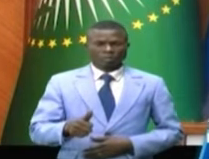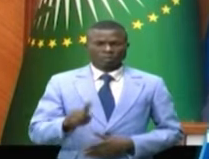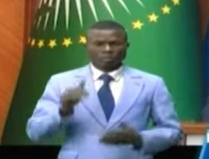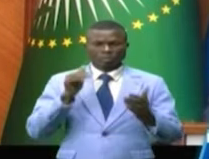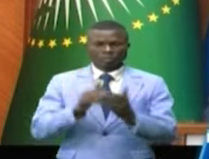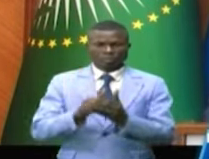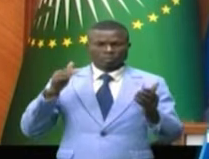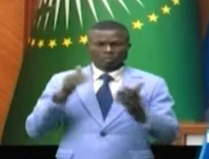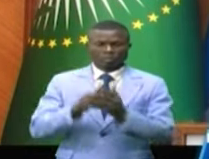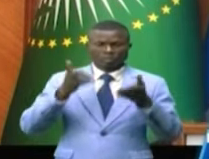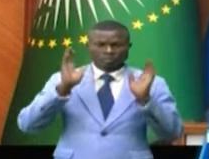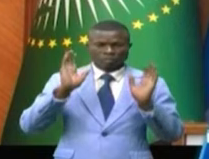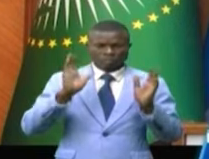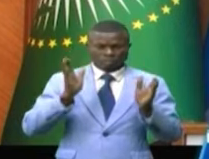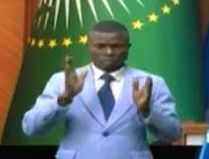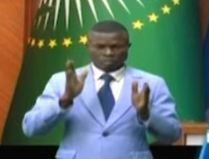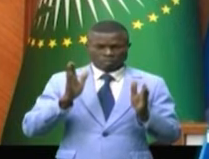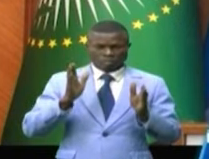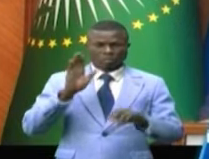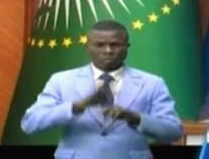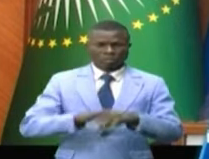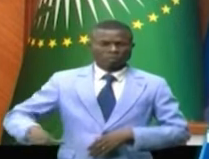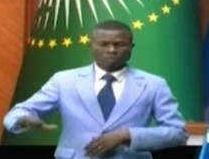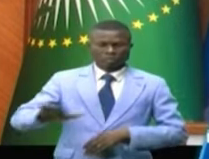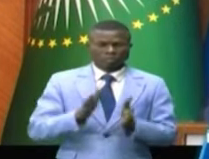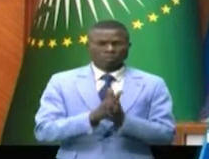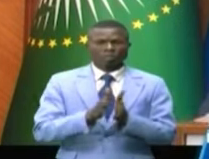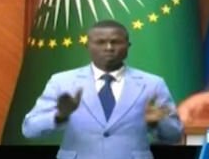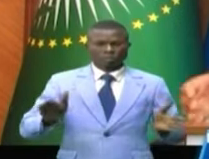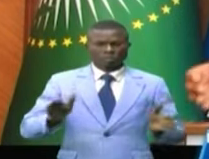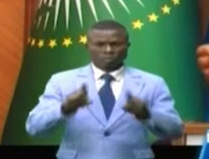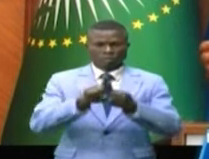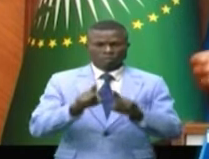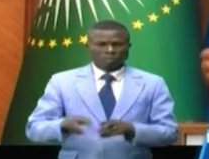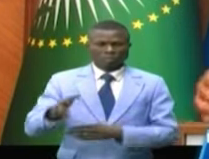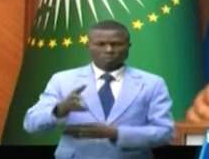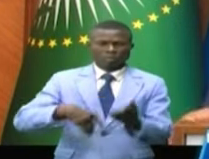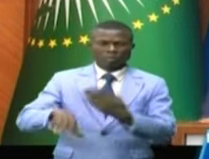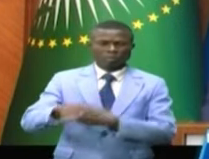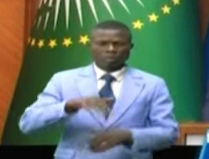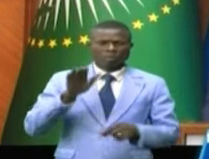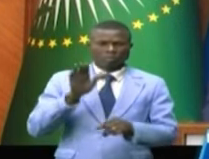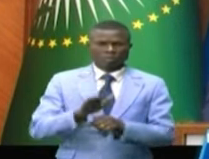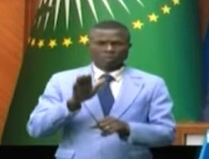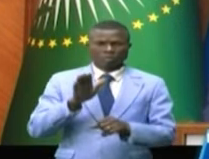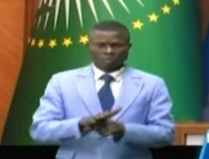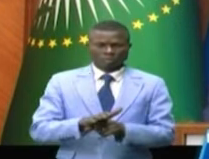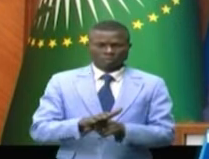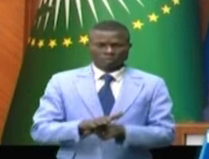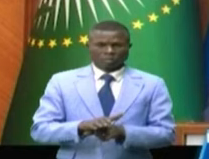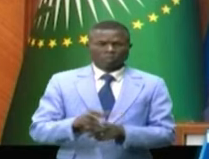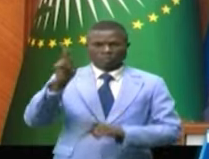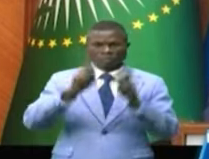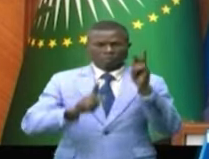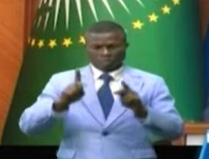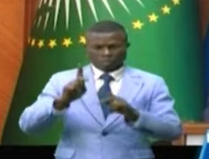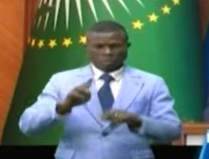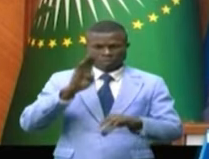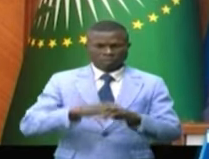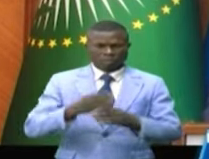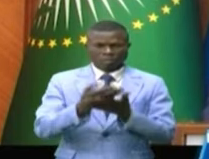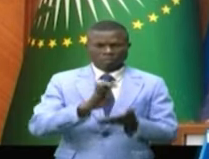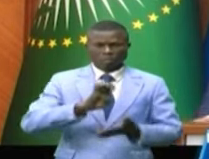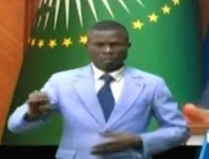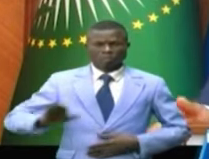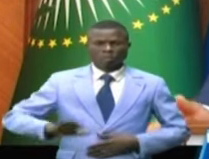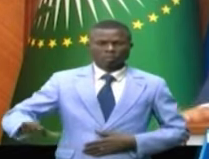aux menaces graves pesant sur l'intégrité de notre territoire et à l'insécurité récurrente vécue par nos populations de l'Est du